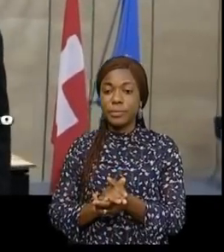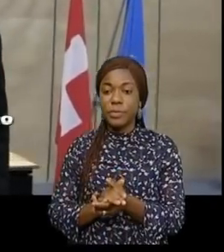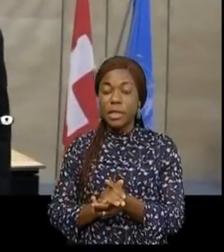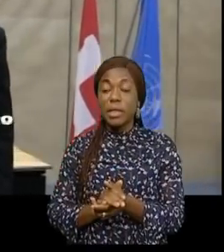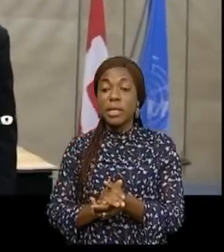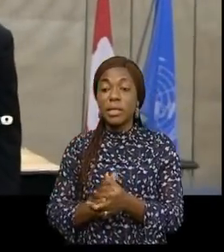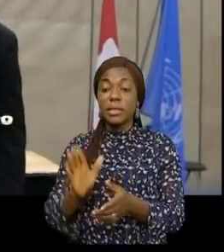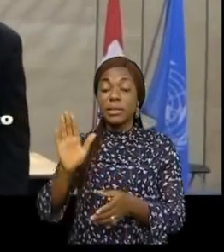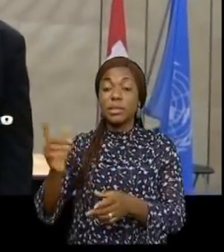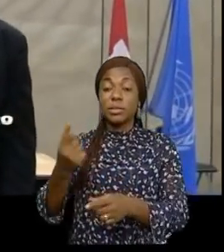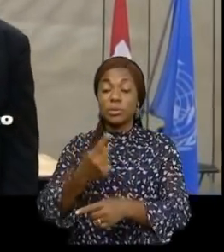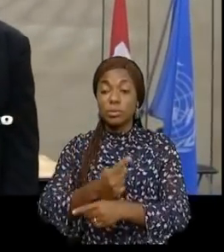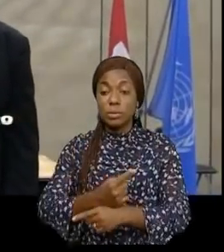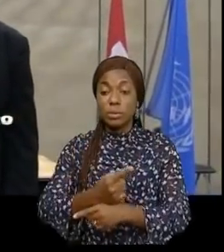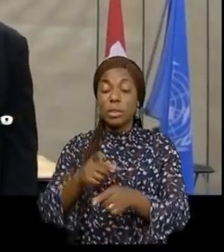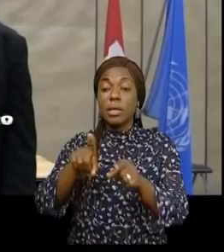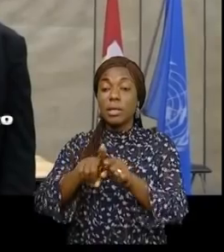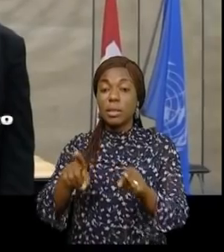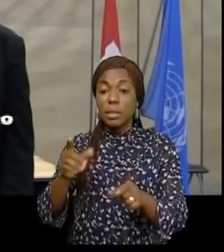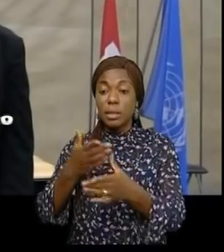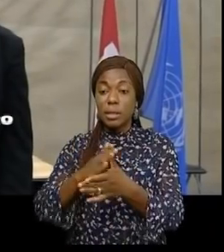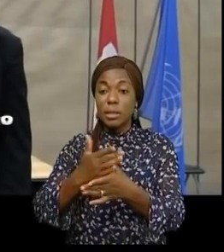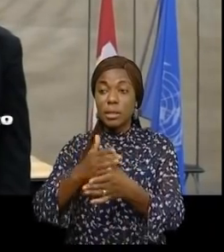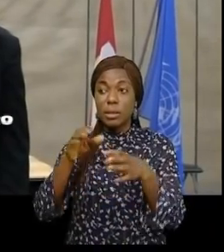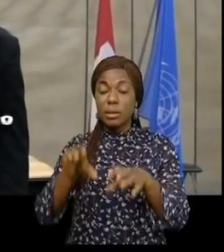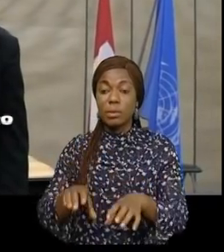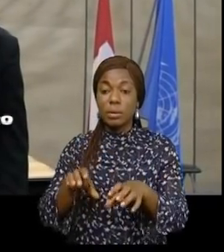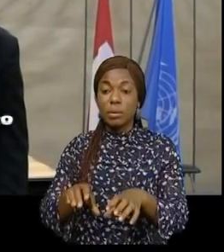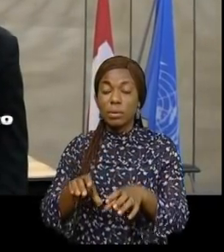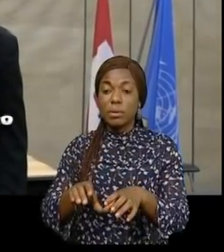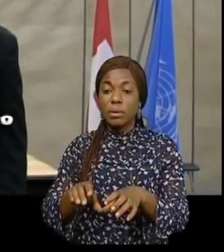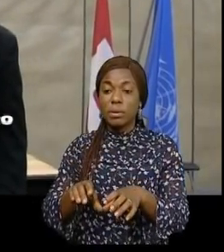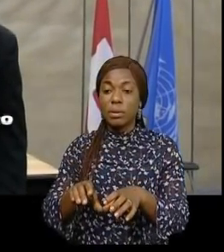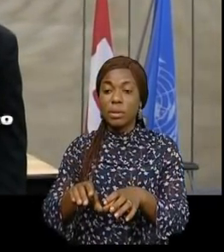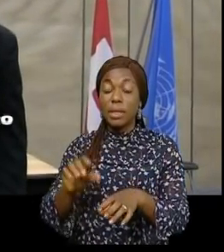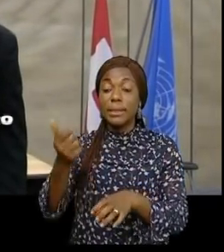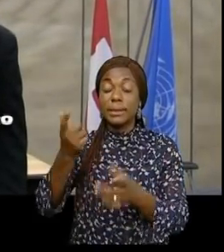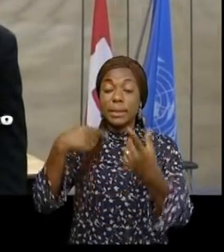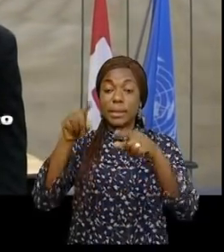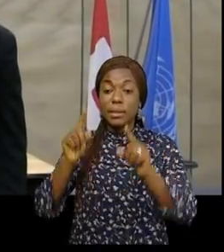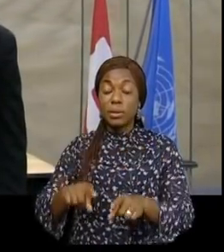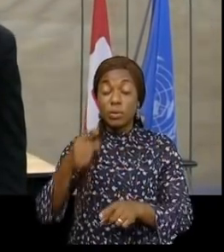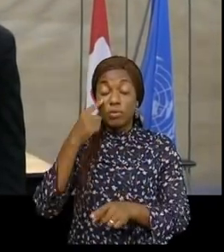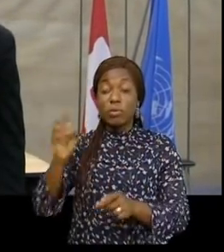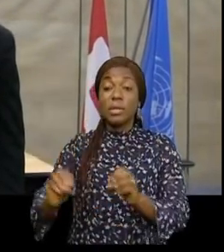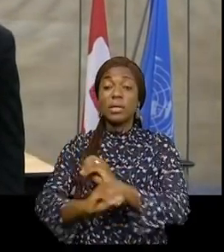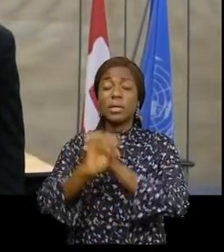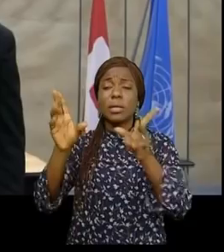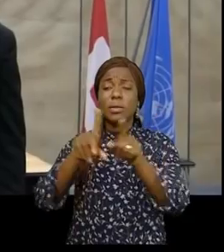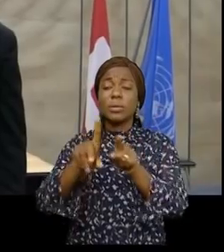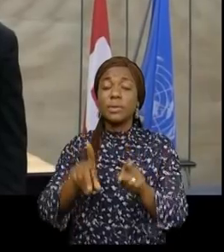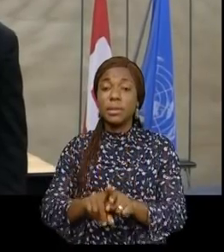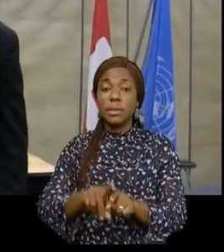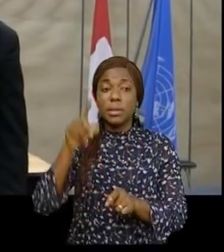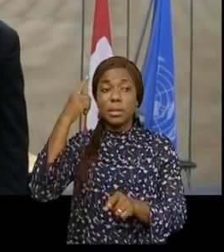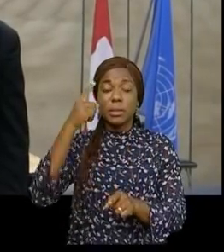séjour dans l'est de la RDC et notamment à Goma il y a une dizaine d'années, où on voyait très clairement les stigmates de la précédente